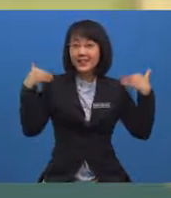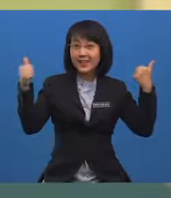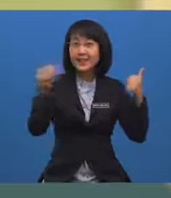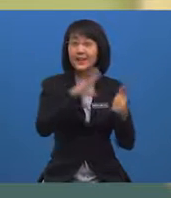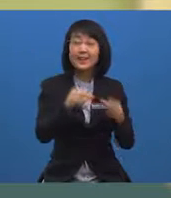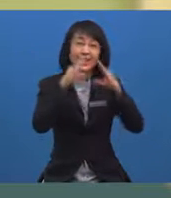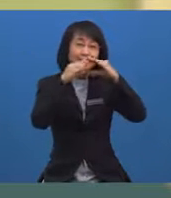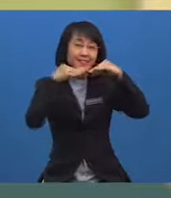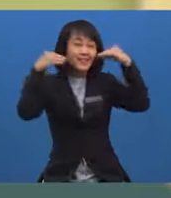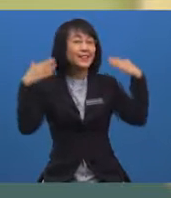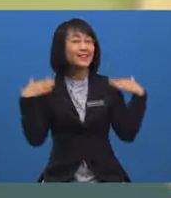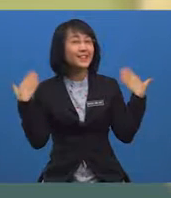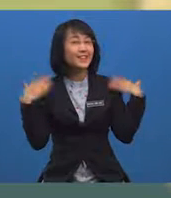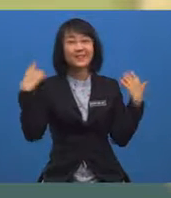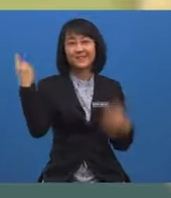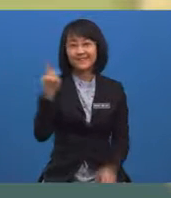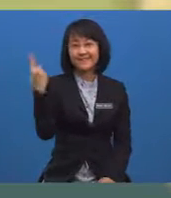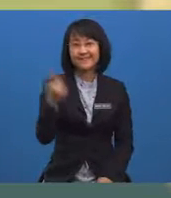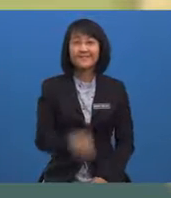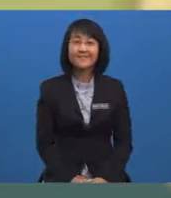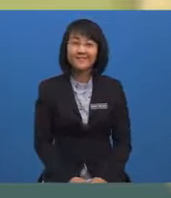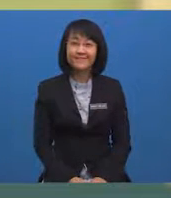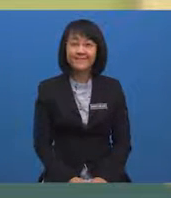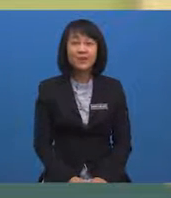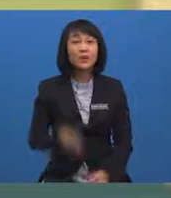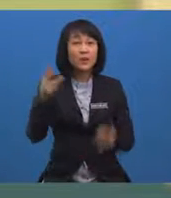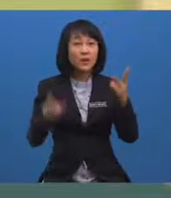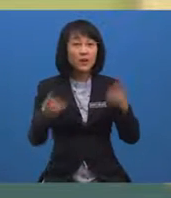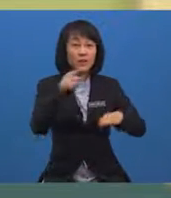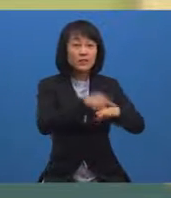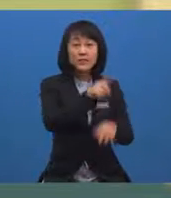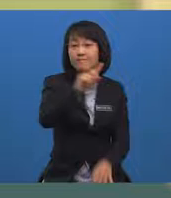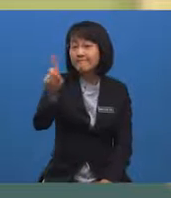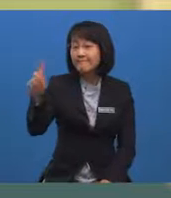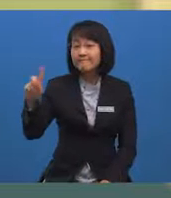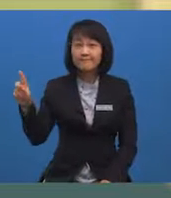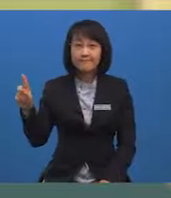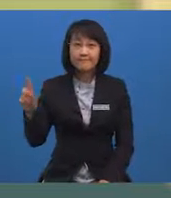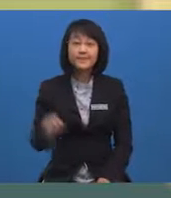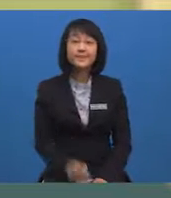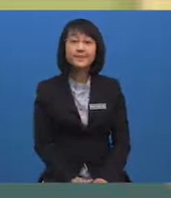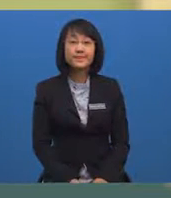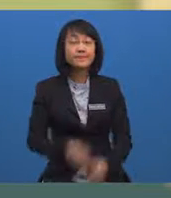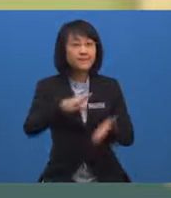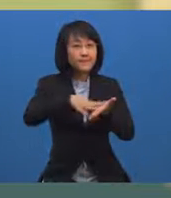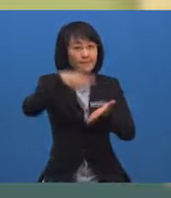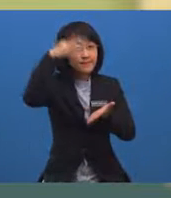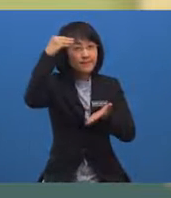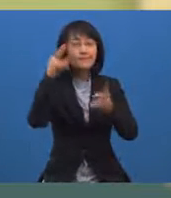dan ceria selalu. Walau di mana sekalipun kita berada, pembelajaran